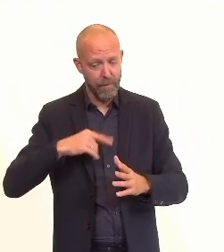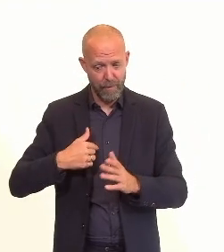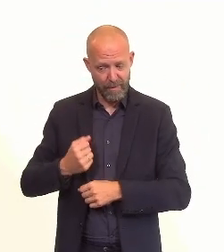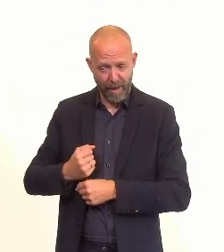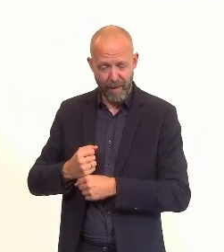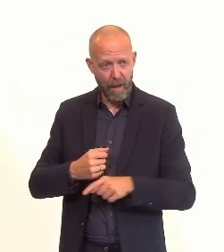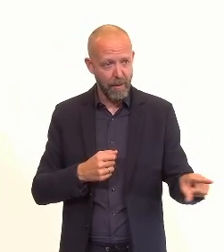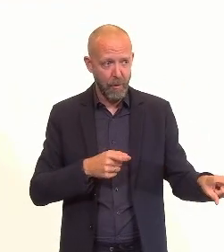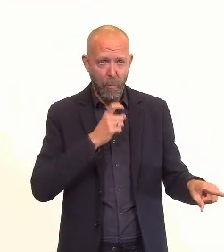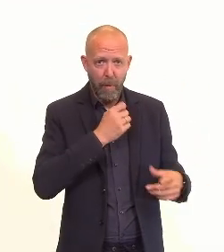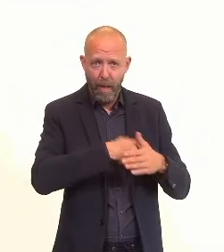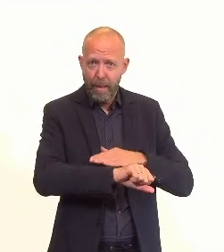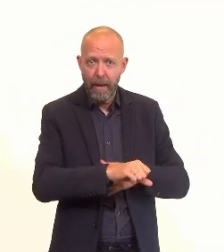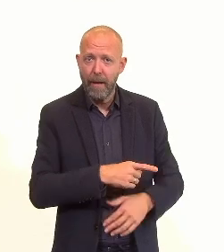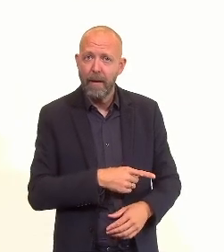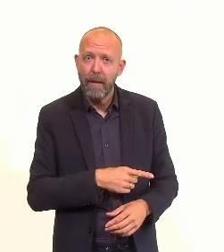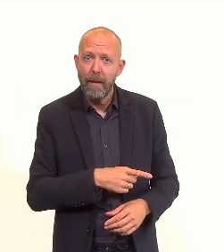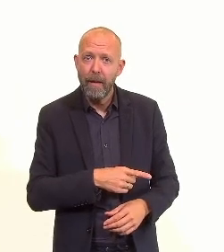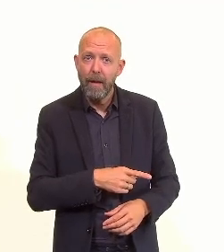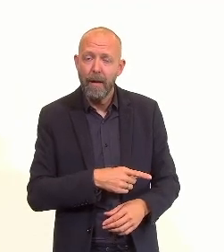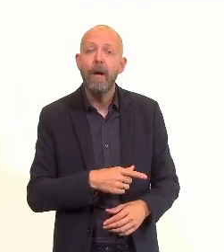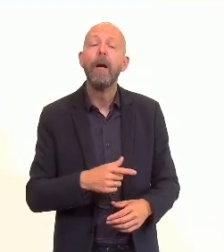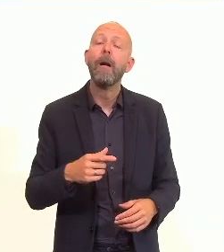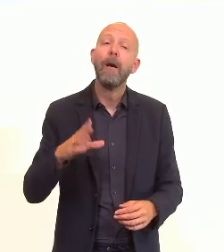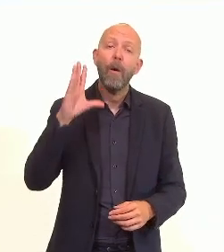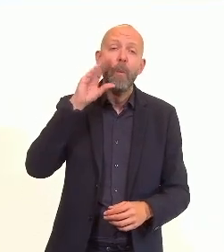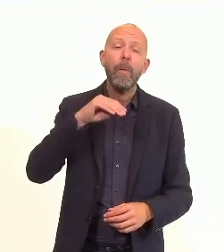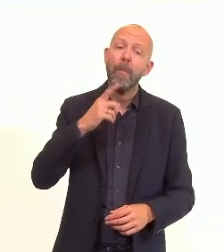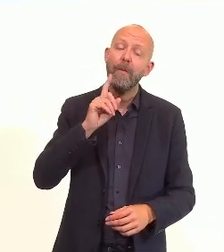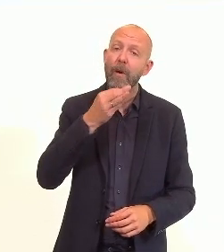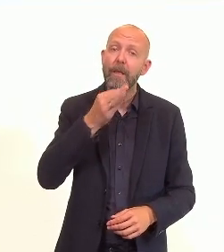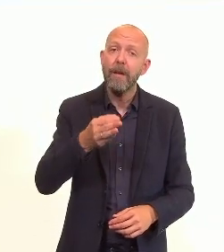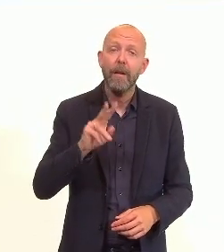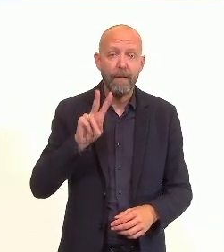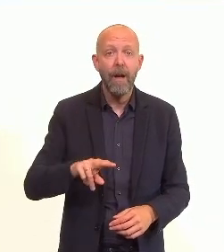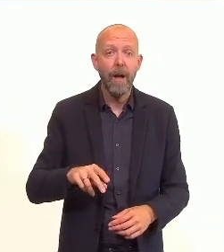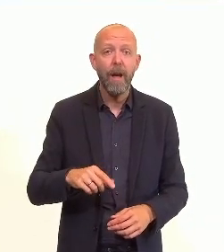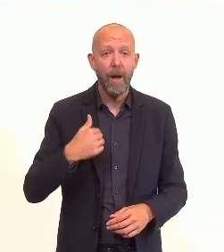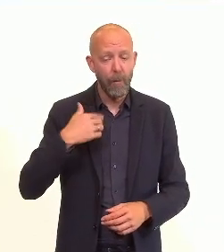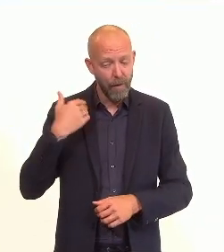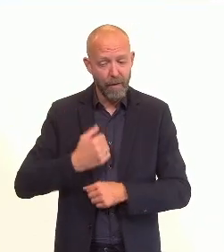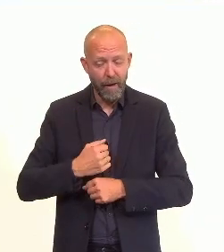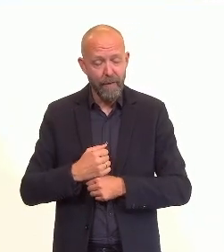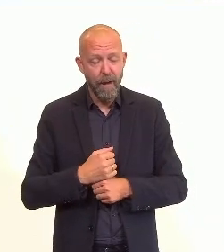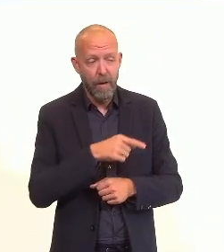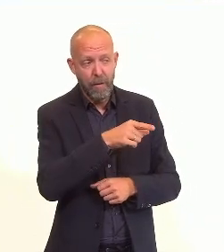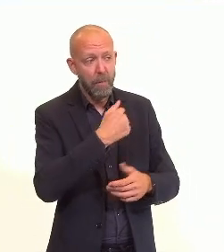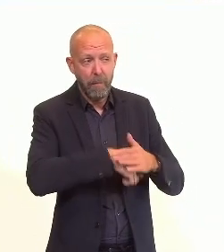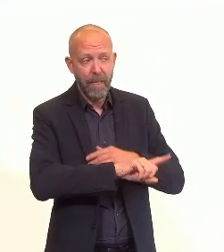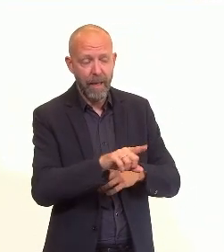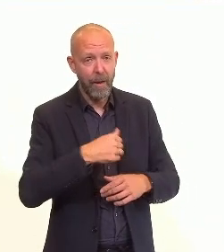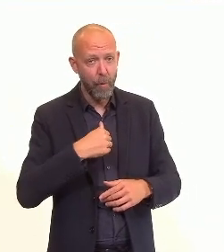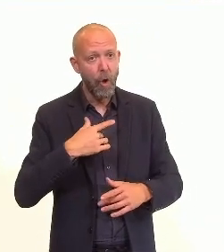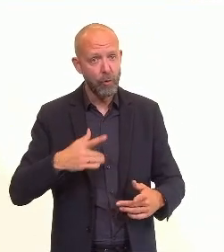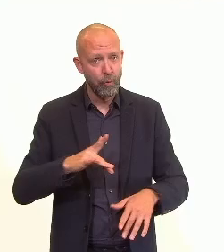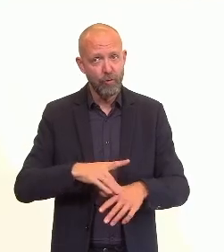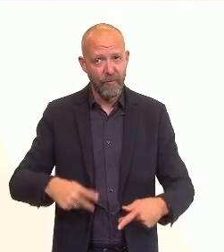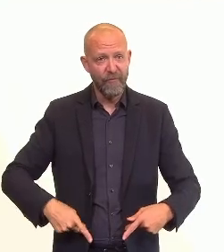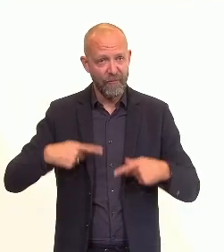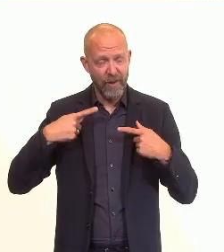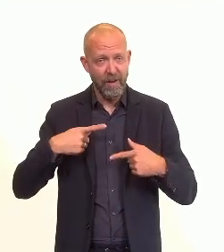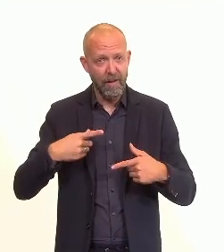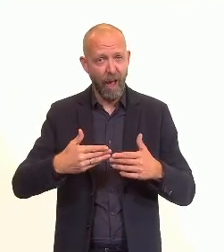nés. Je leur ai dit tout à l'heure. Vous n'étiez pas nés. J'ai vécu avant vous.